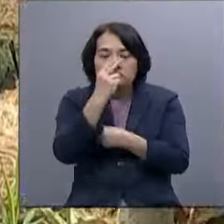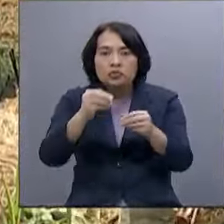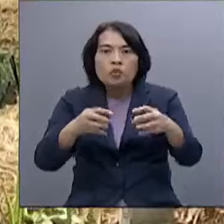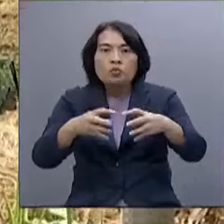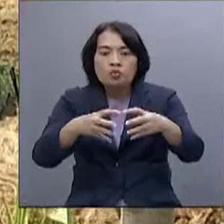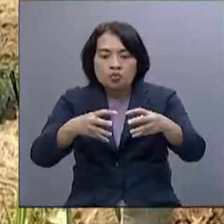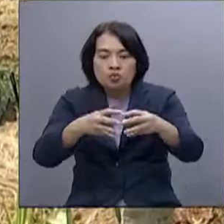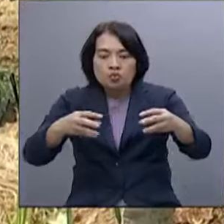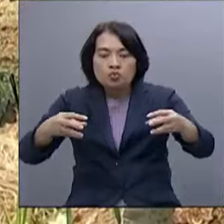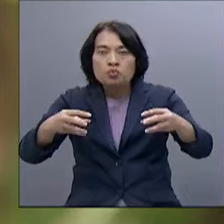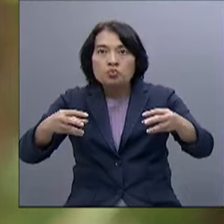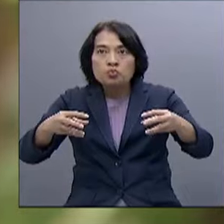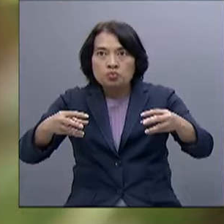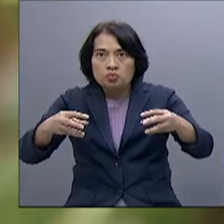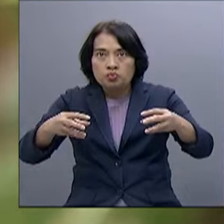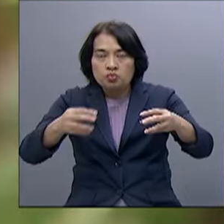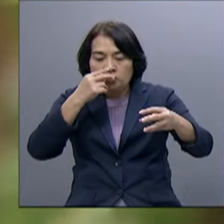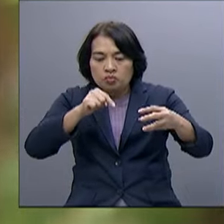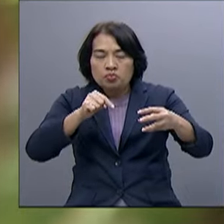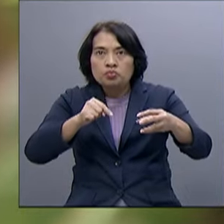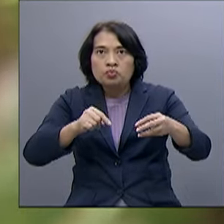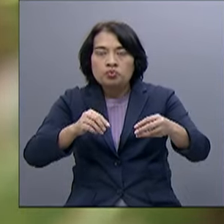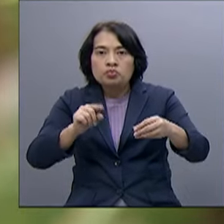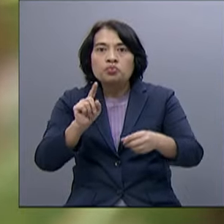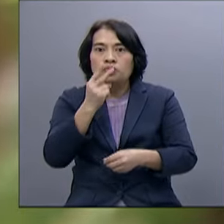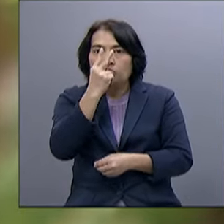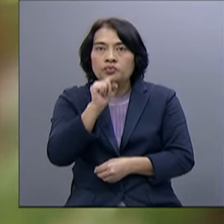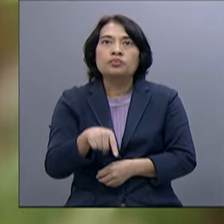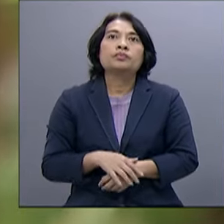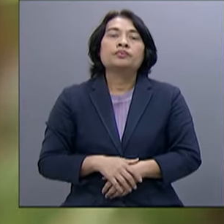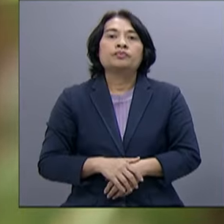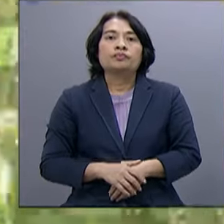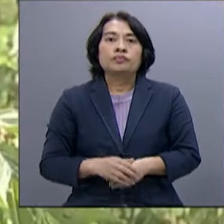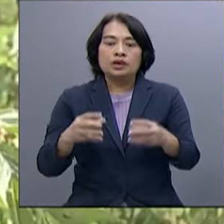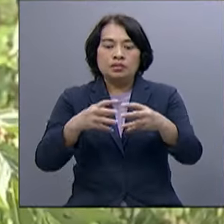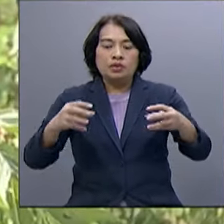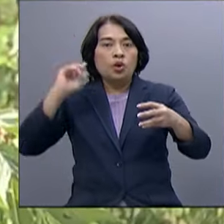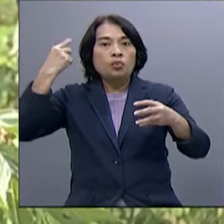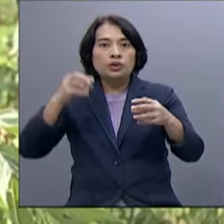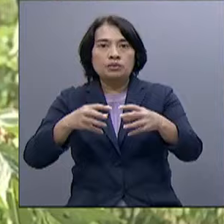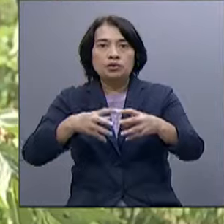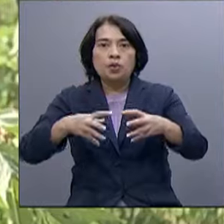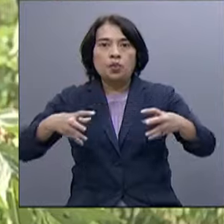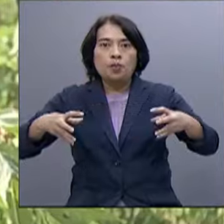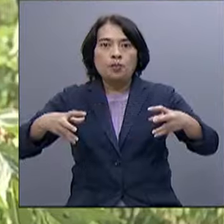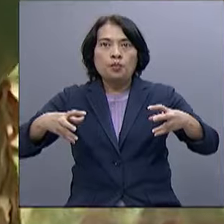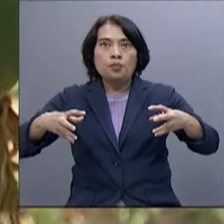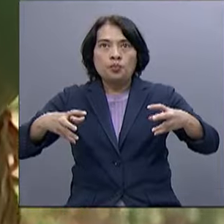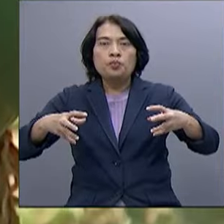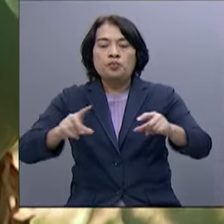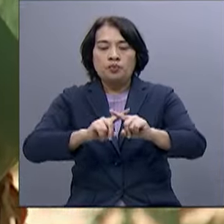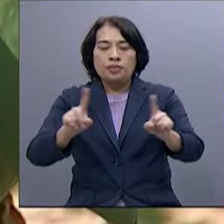าวนะครับอย่างสายพันธุ์ดำเนินเนี่ยจะเป็นคล้ายคอขวดลูกยาวแต่ถ้าเป็นเพศเมียก็จะเป็นลูกกลมๆเหมือนลูกโป่งความต่างก็จะประ